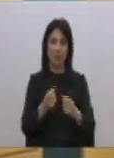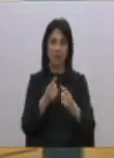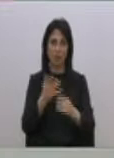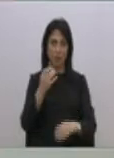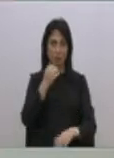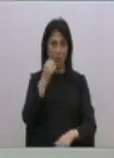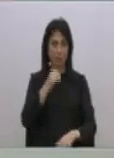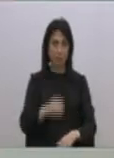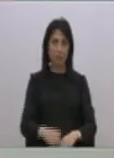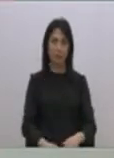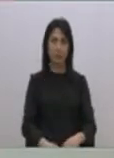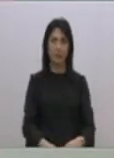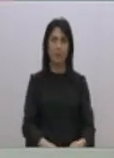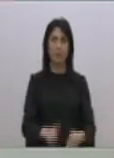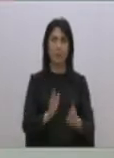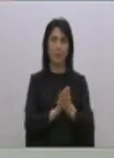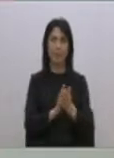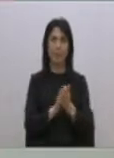დიდი მადლობა.